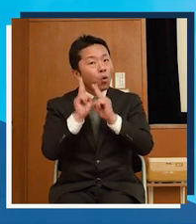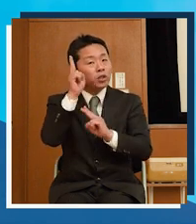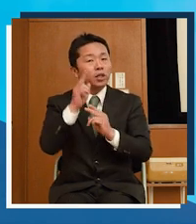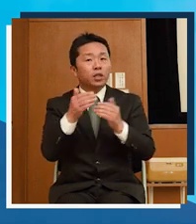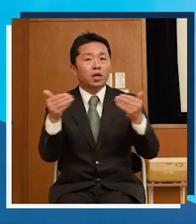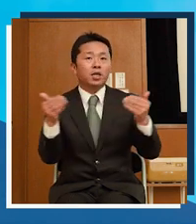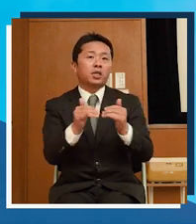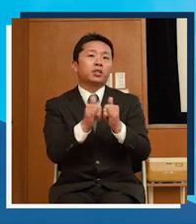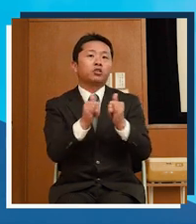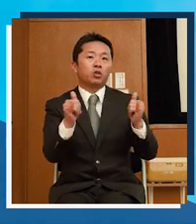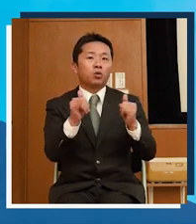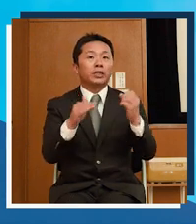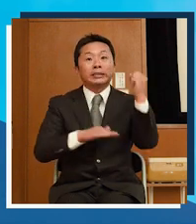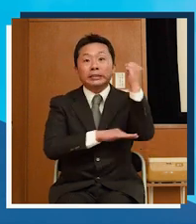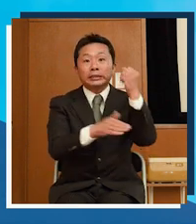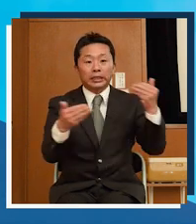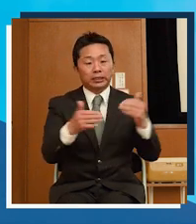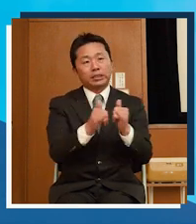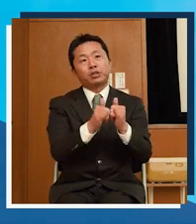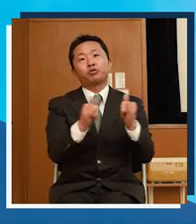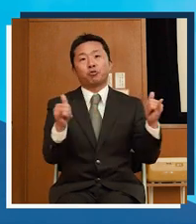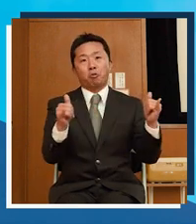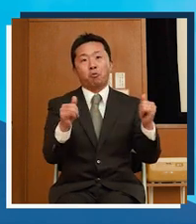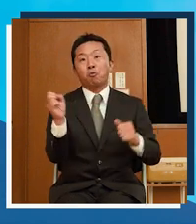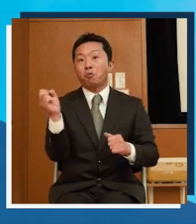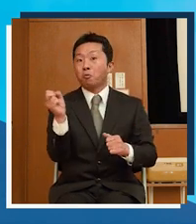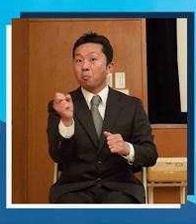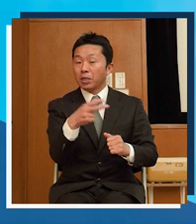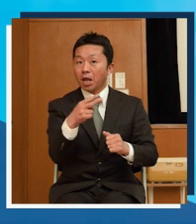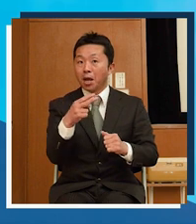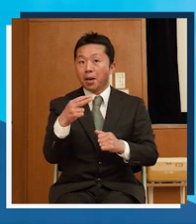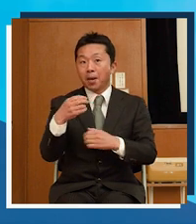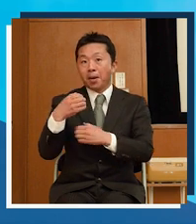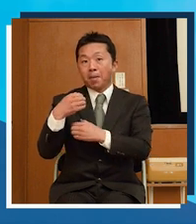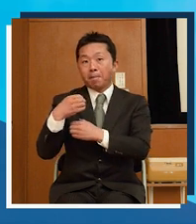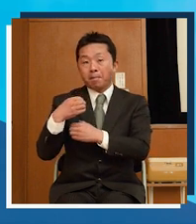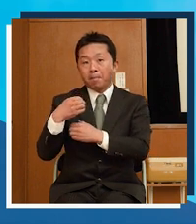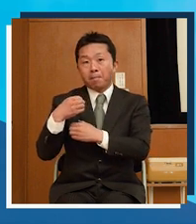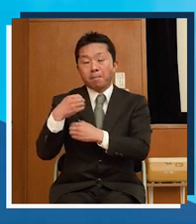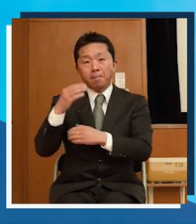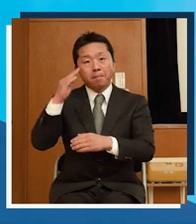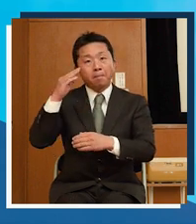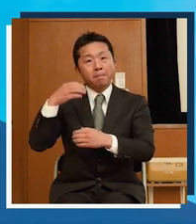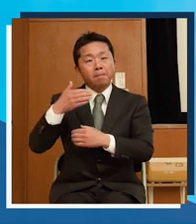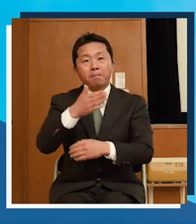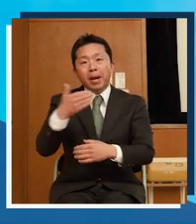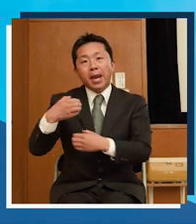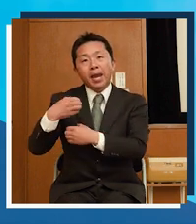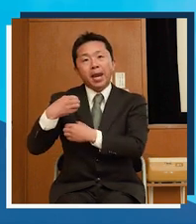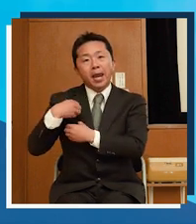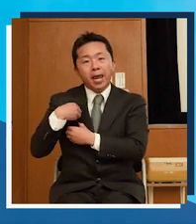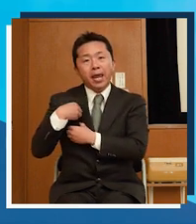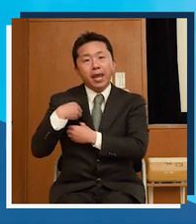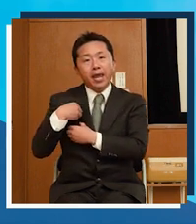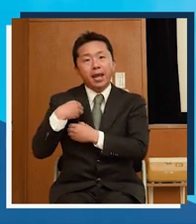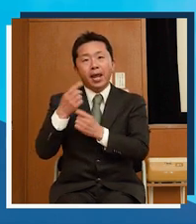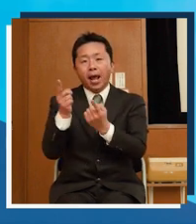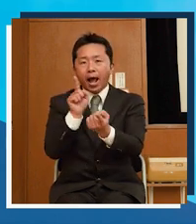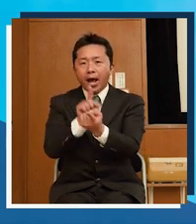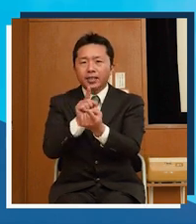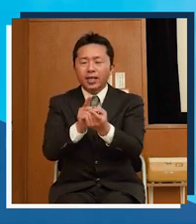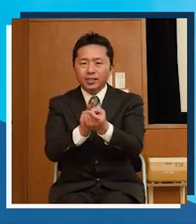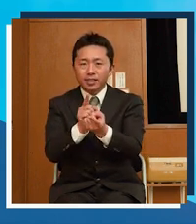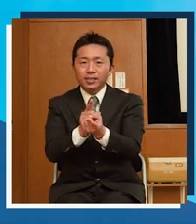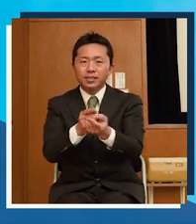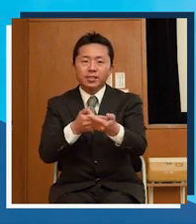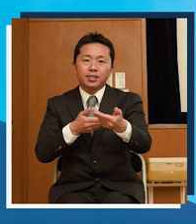特に基地をで働いてる方々やこのえ米兵を相手になりわいを立てていらっしゃる方々はあのこの